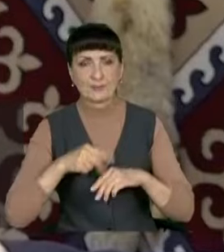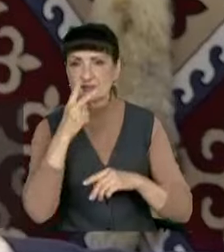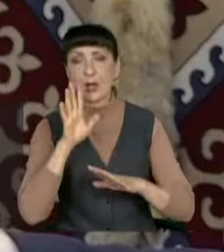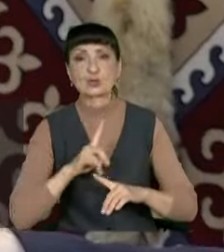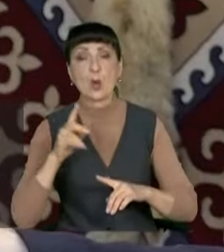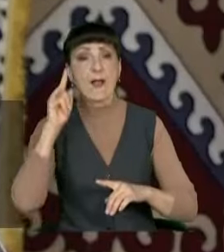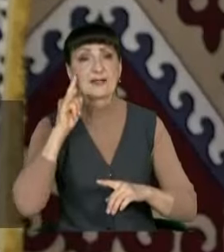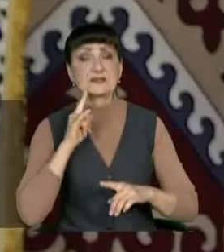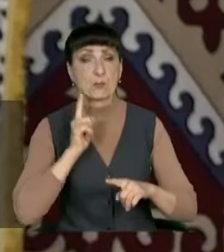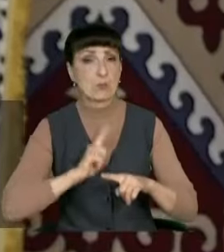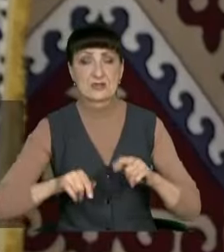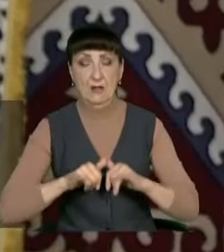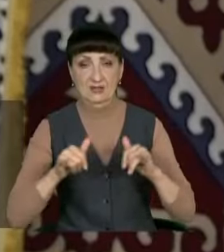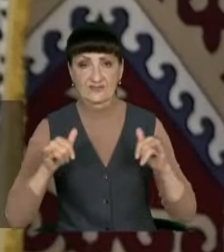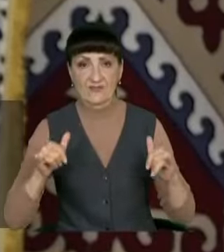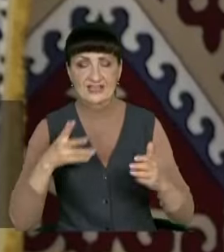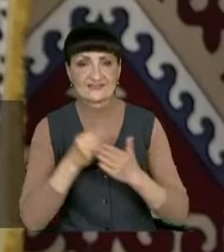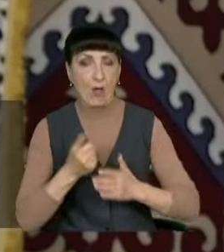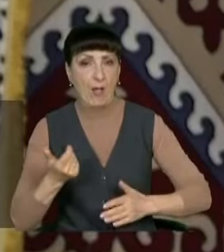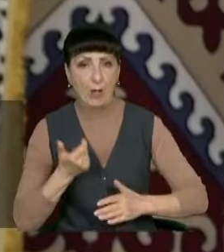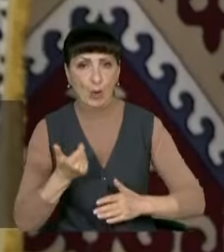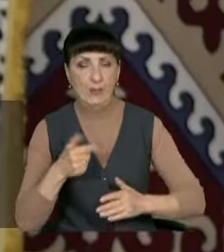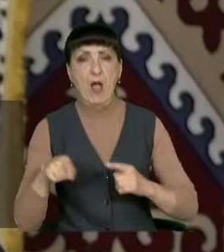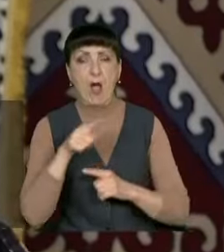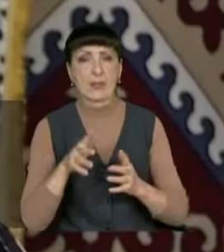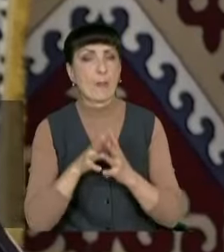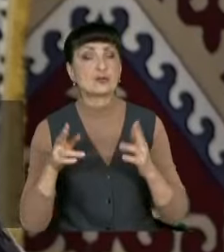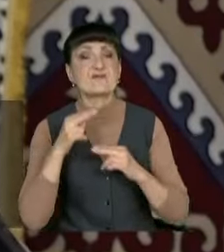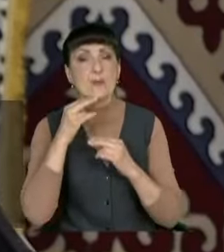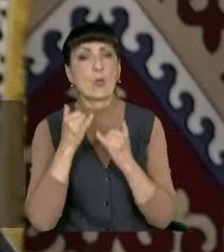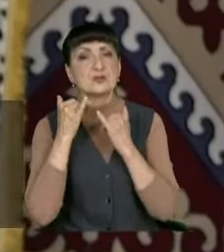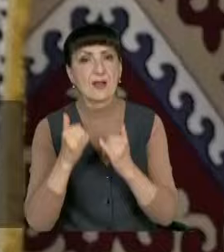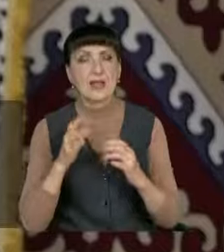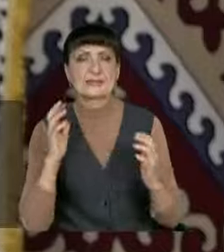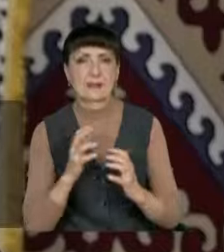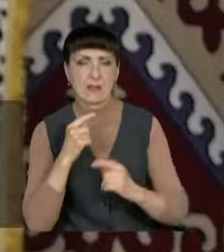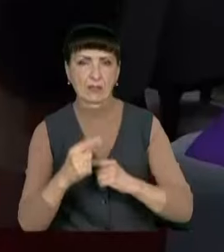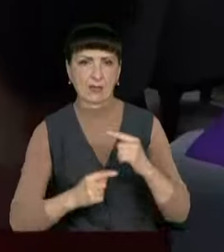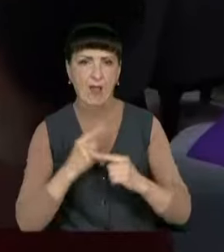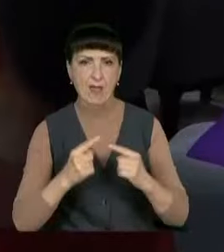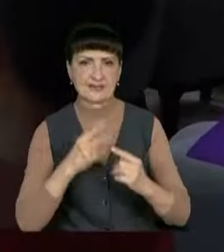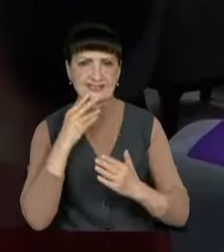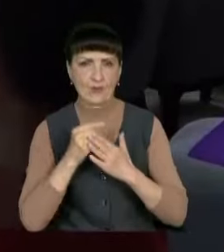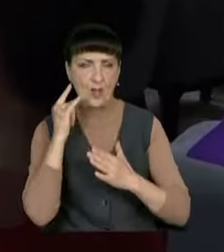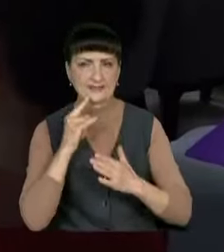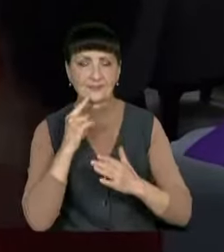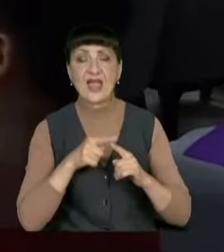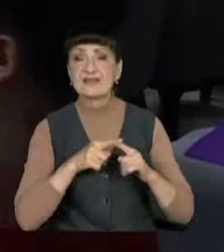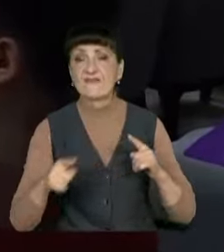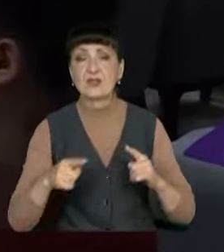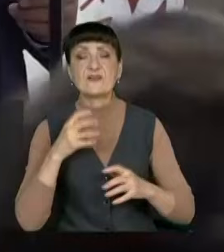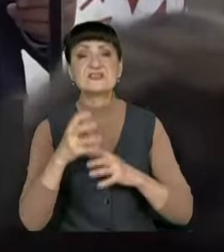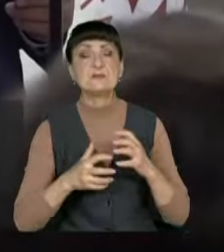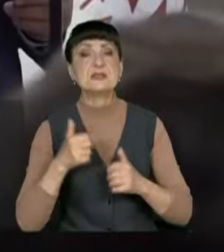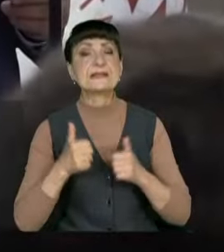что страна так быстро развивает свою экономику, она большое внимание уделяет сохранению традиций. Всего на время всемирных